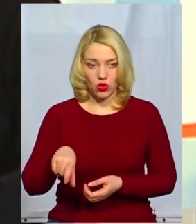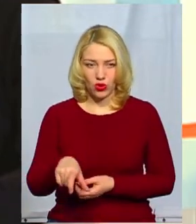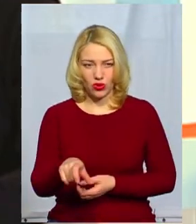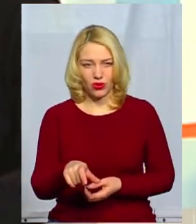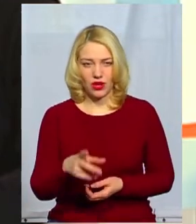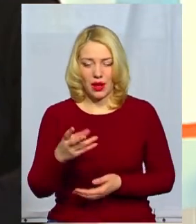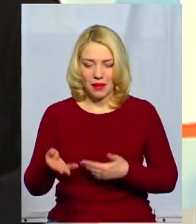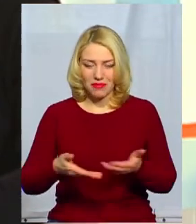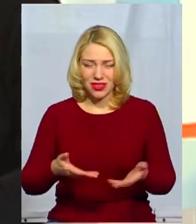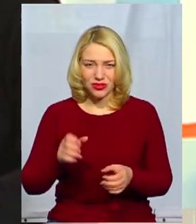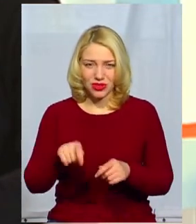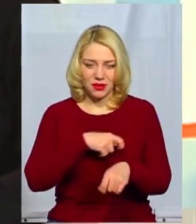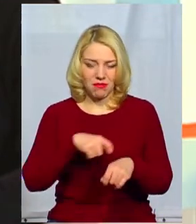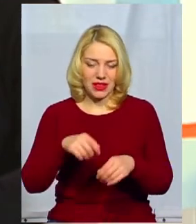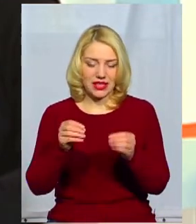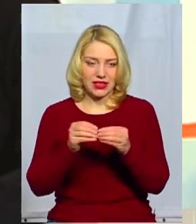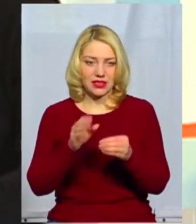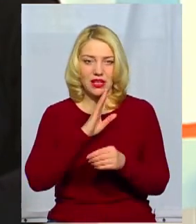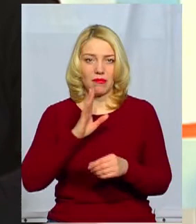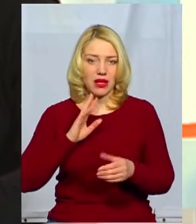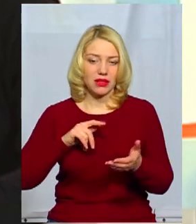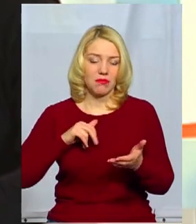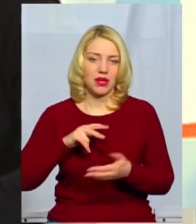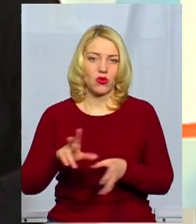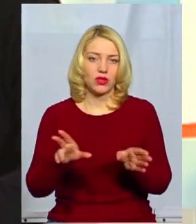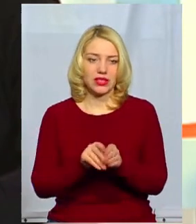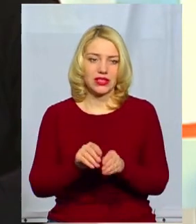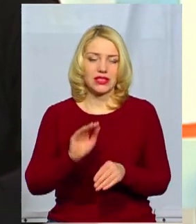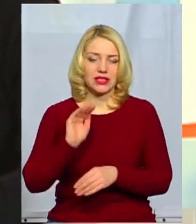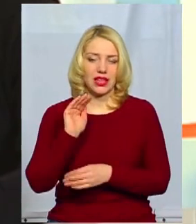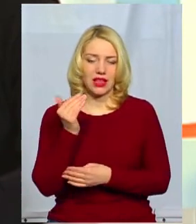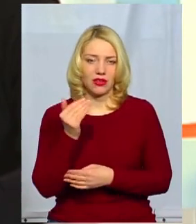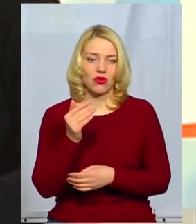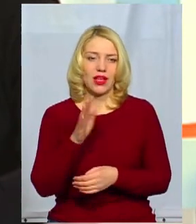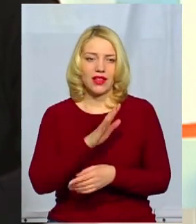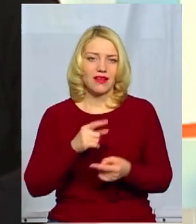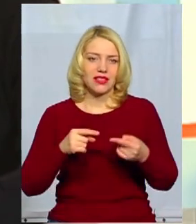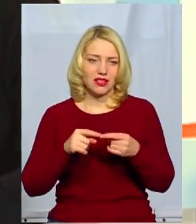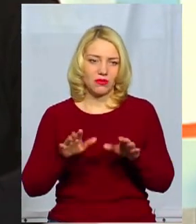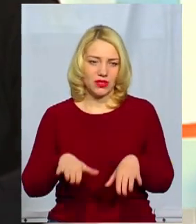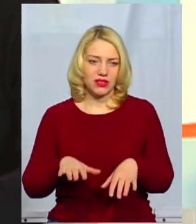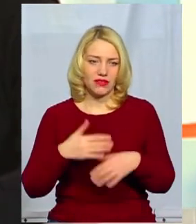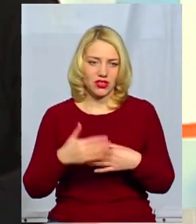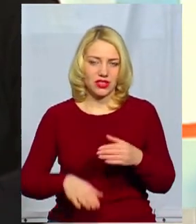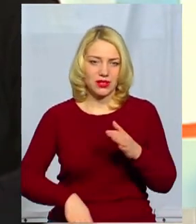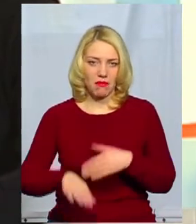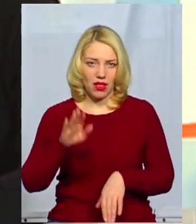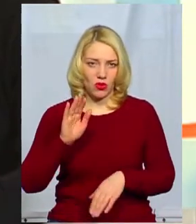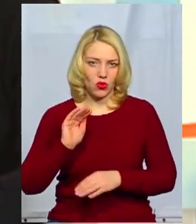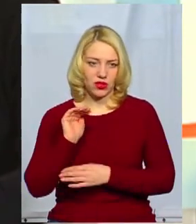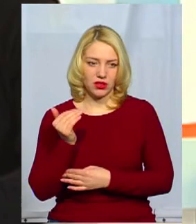пішоходного метрів 10, а мати переходить з дитиною не встановленому місці. Тобто вже змалку дитину